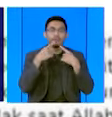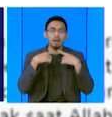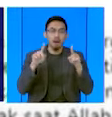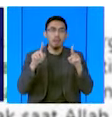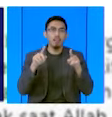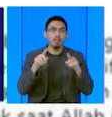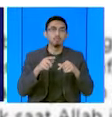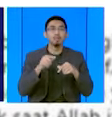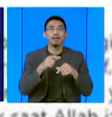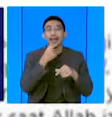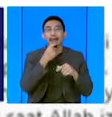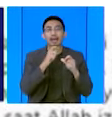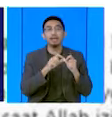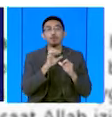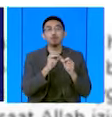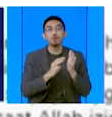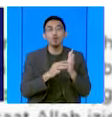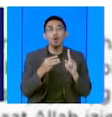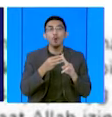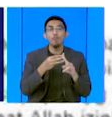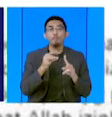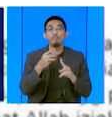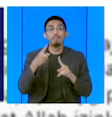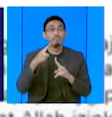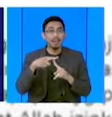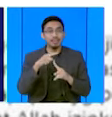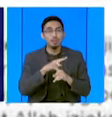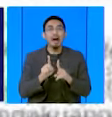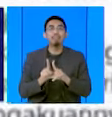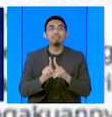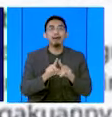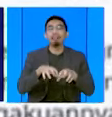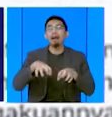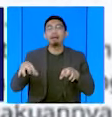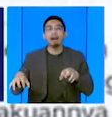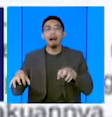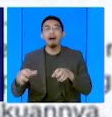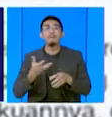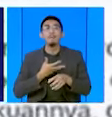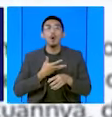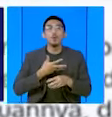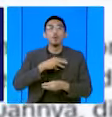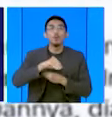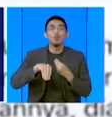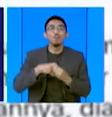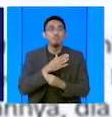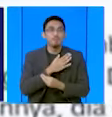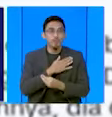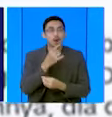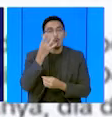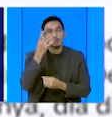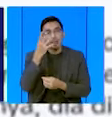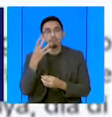Nenek Somret melakukan aksi nekat mengantarkan tetangga yang akan berangkat haji dengan menggunakan ojek. Aksinya ini dilakukan lantaran tak